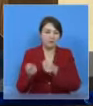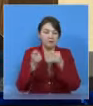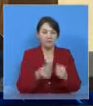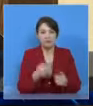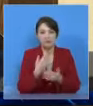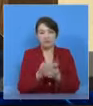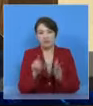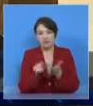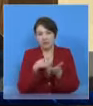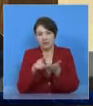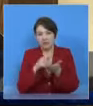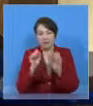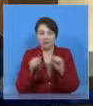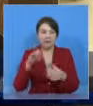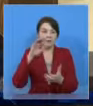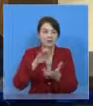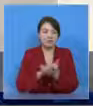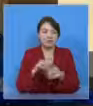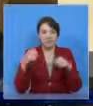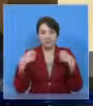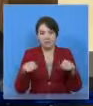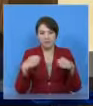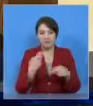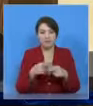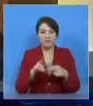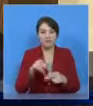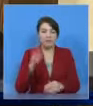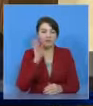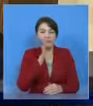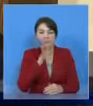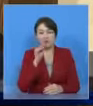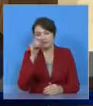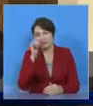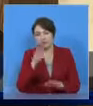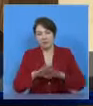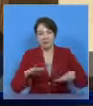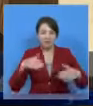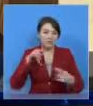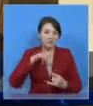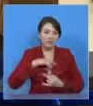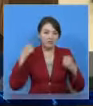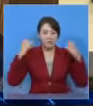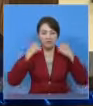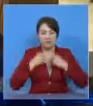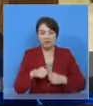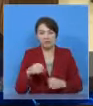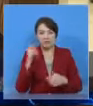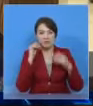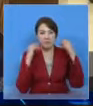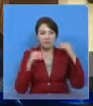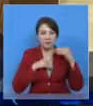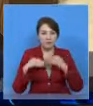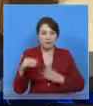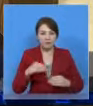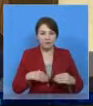образцы и каталоги где можно ознакомиться с продукцией Это женская мужская и детская одежда шубы ювелирные изделия